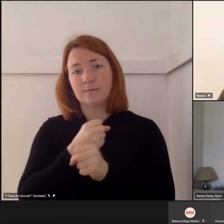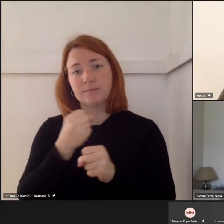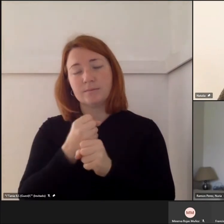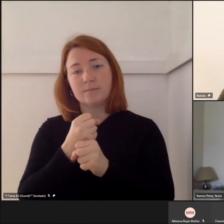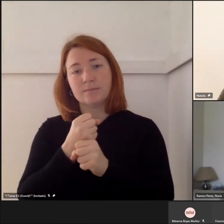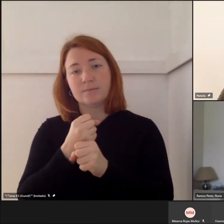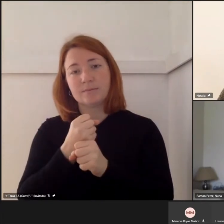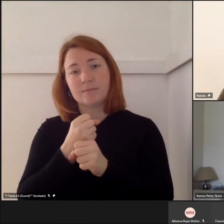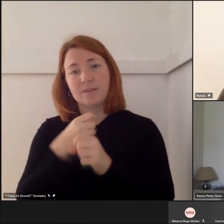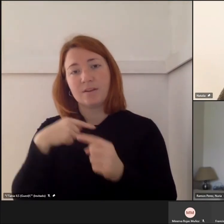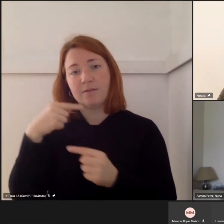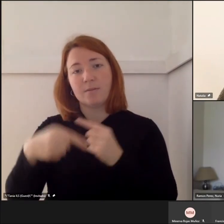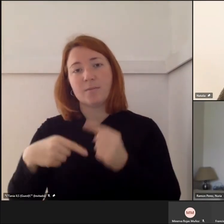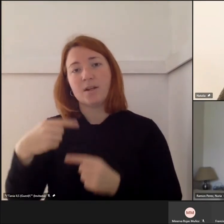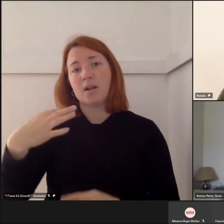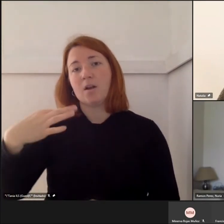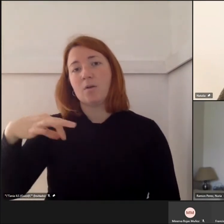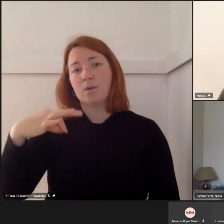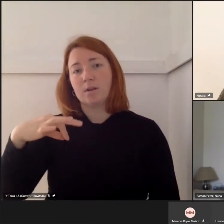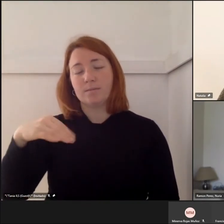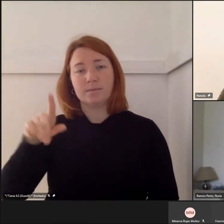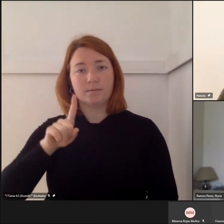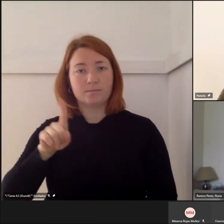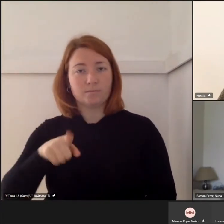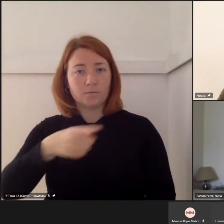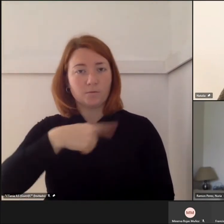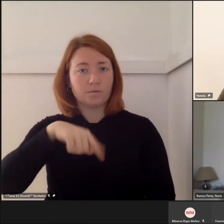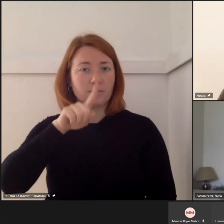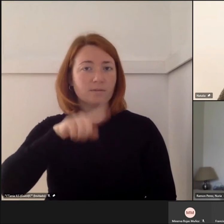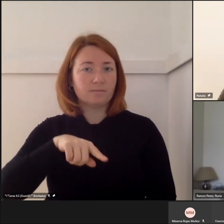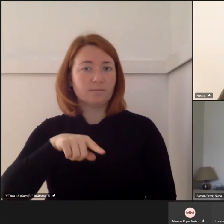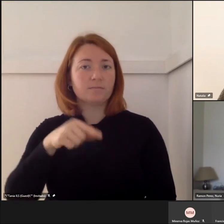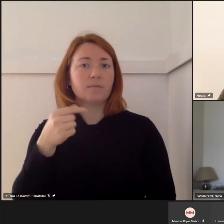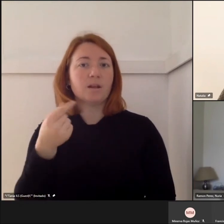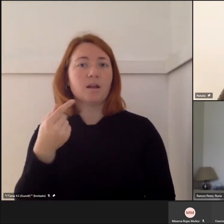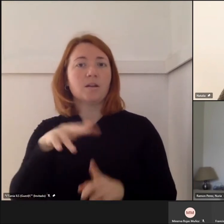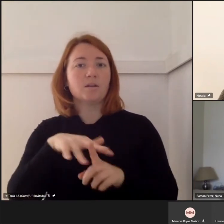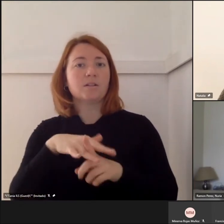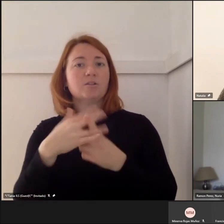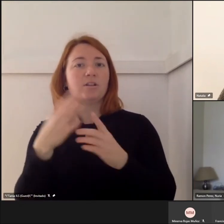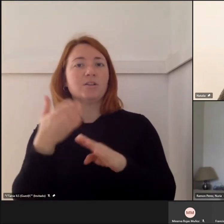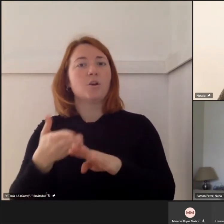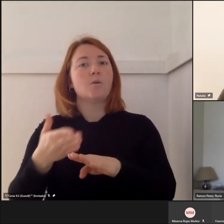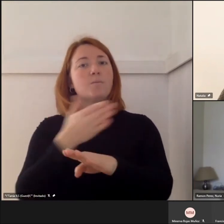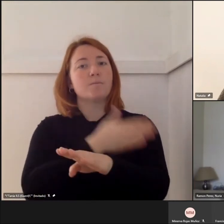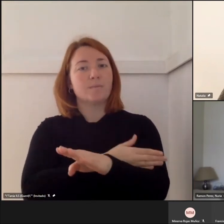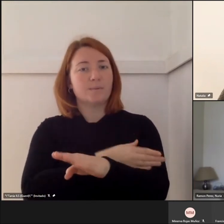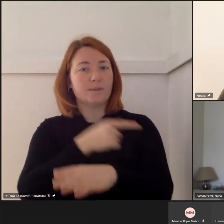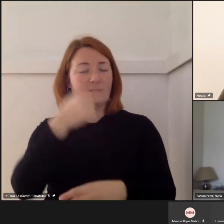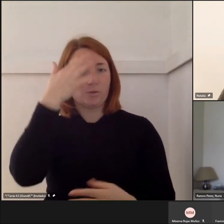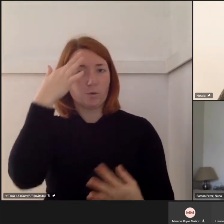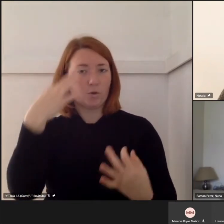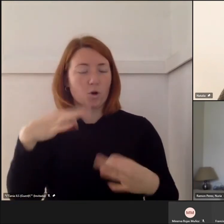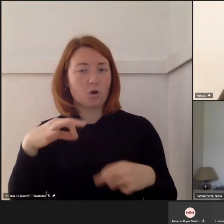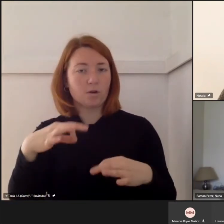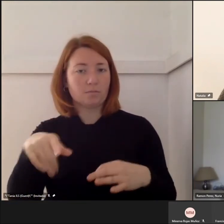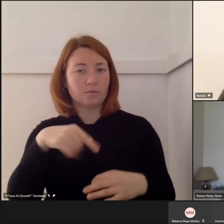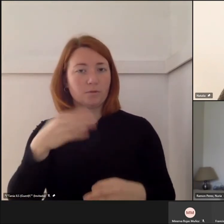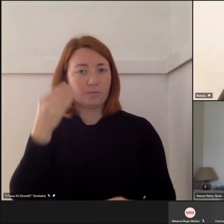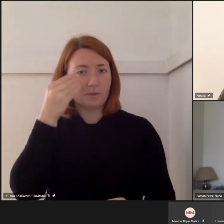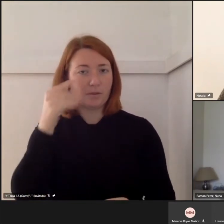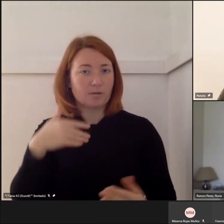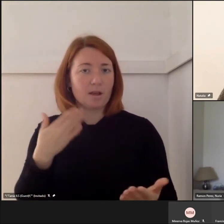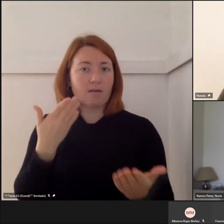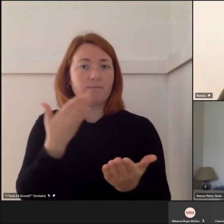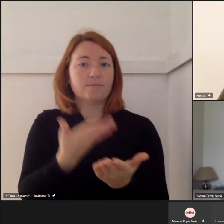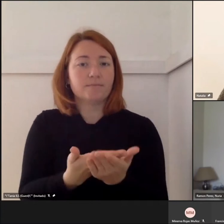les famílies, sí que és nosaltres, de fet, arrel també de les... Hi ha d'una situació prèvia, no? Que era obvi i que jo penso que estava sobre la taula, però